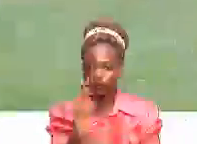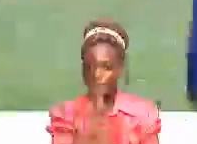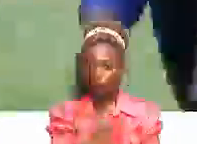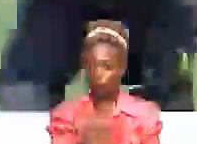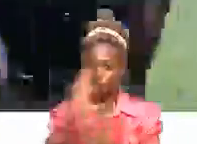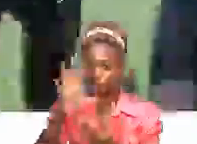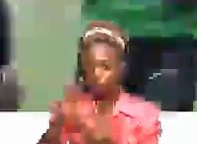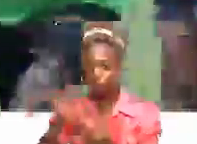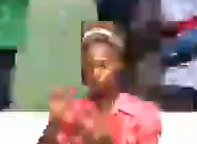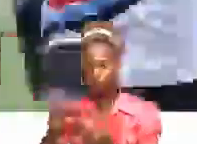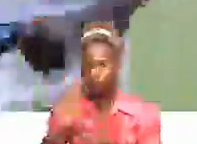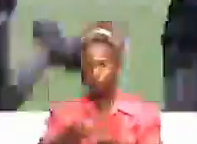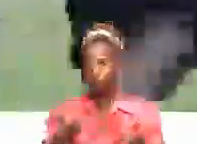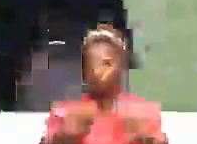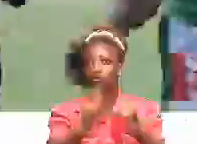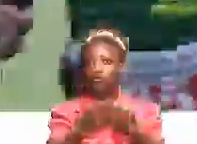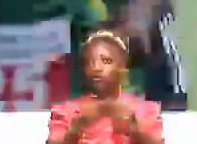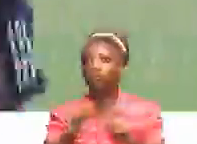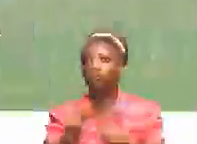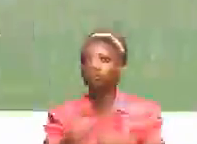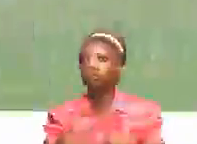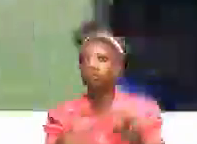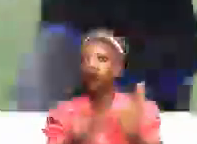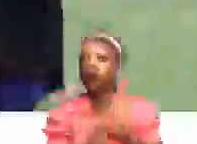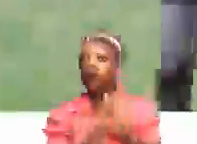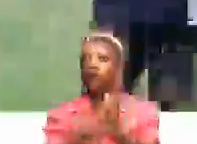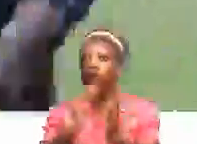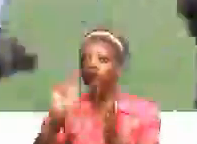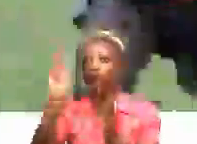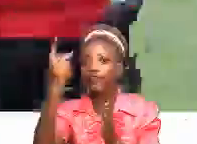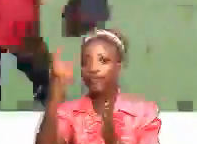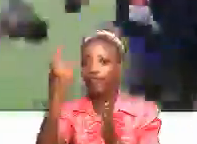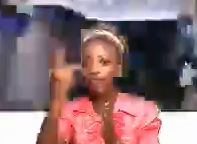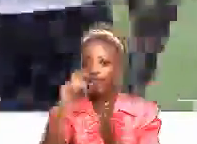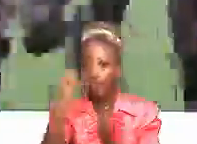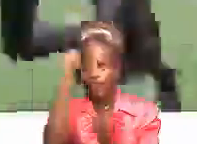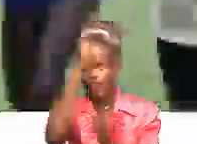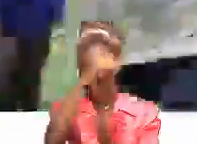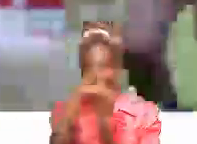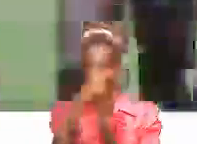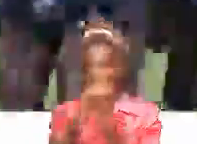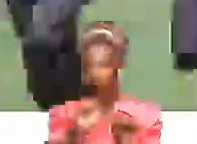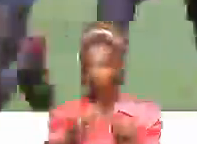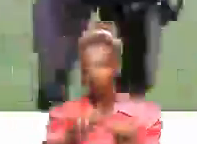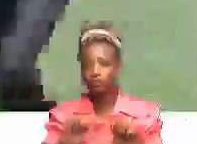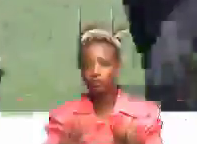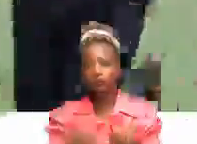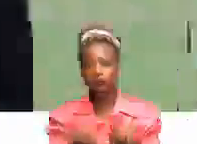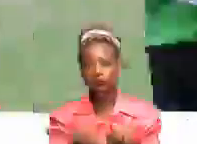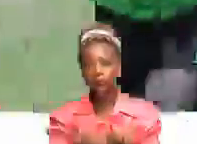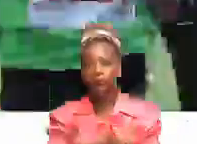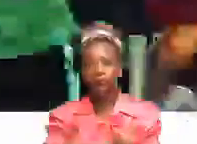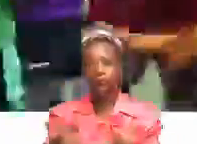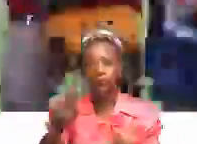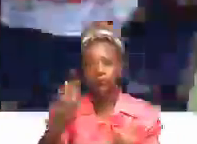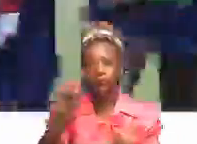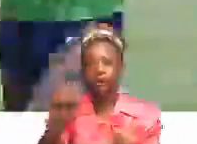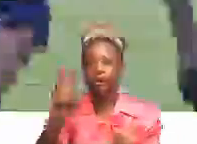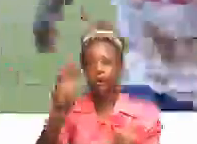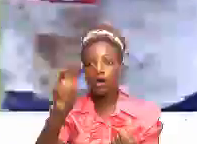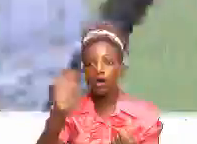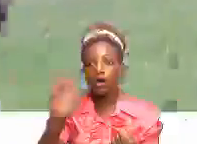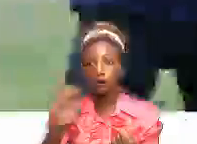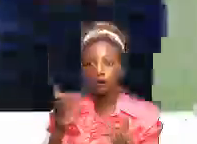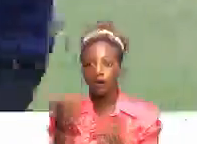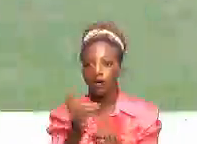kikosi kitakachowakilisha taifa katika mbio za nyika za bara Afrika zitakazoandaliwa jijini Lome, Togo tarehe 8